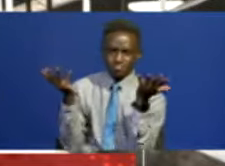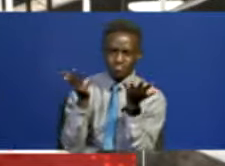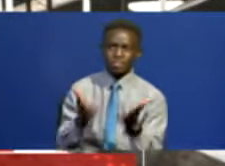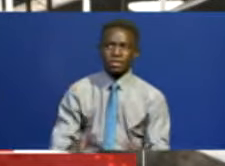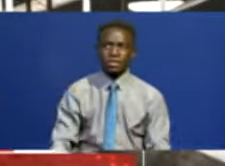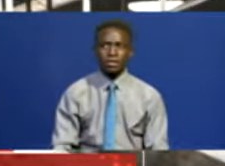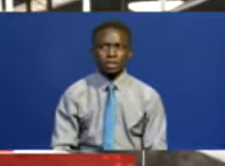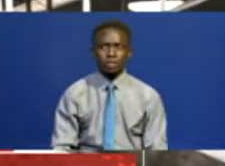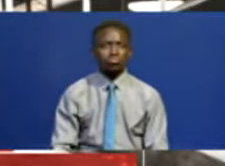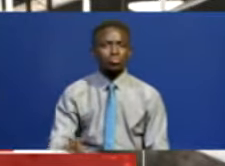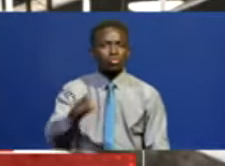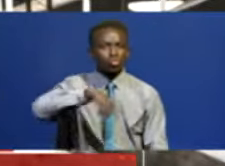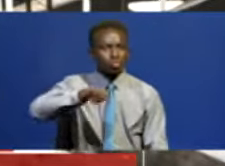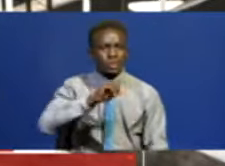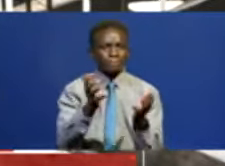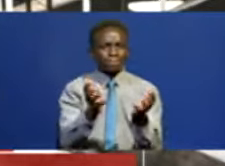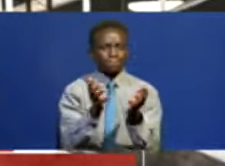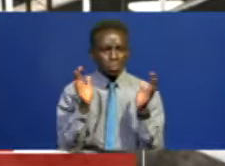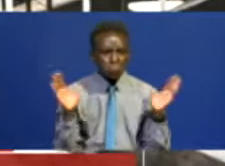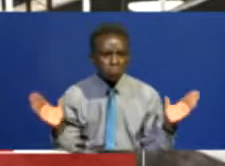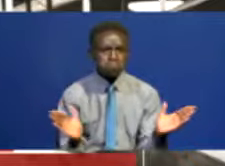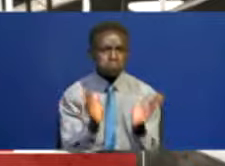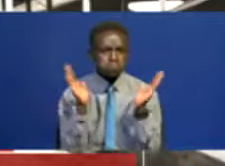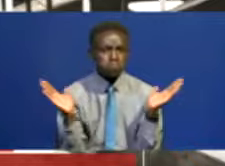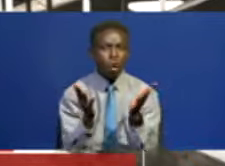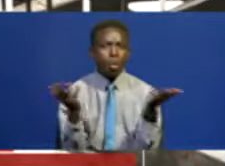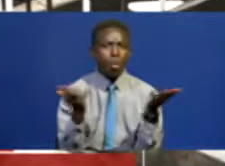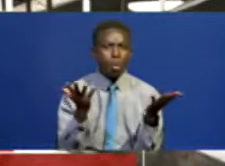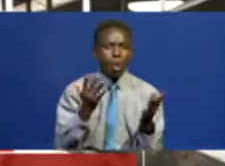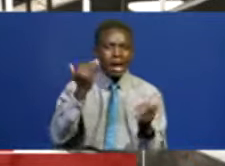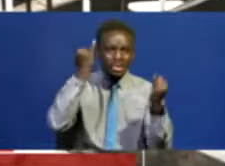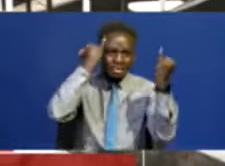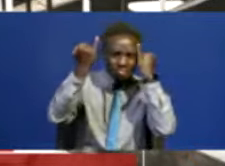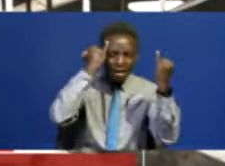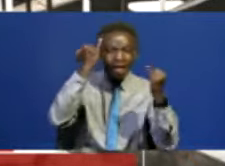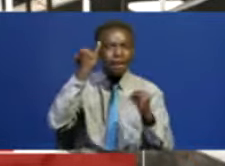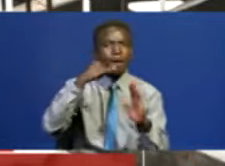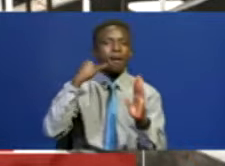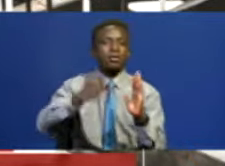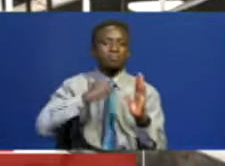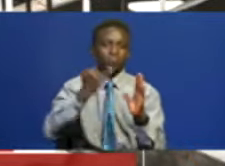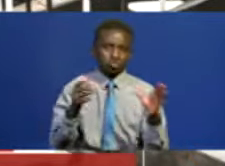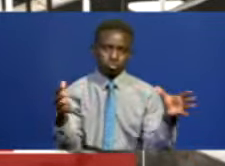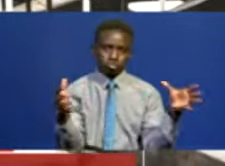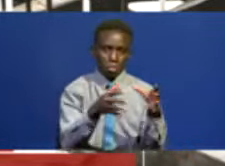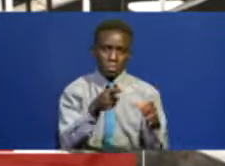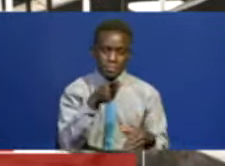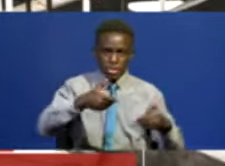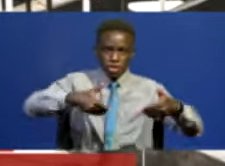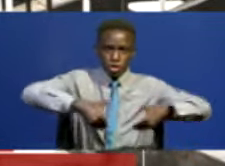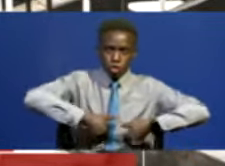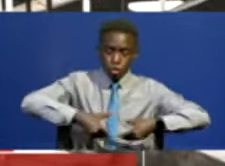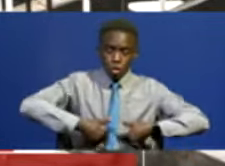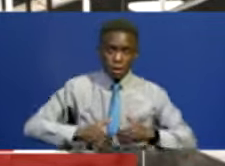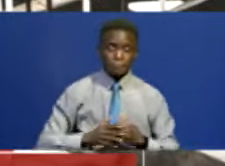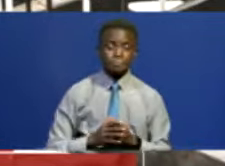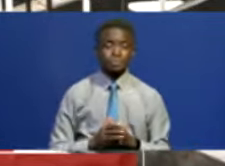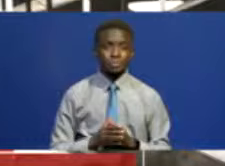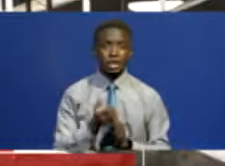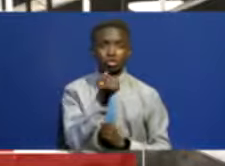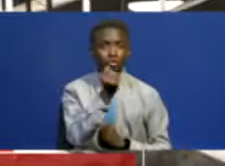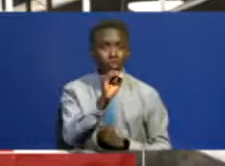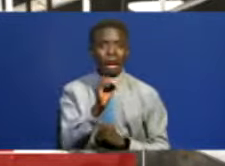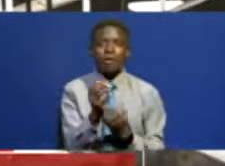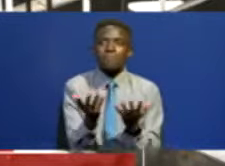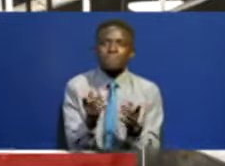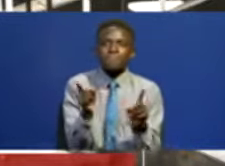to promote the cultural and creative industries so that even the